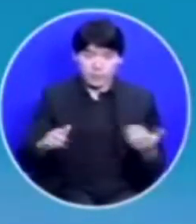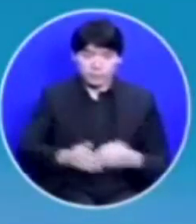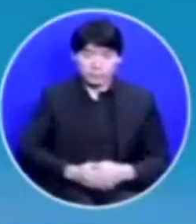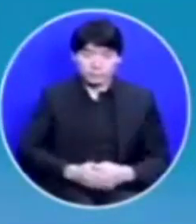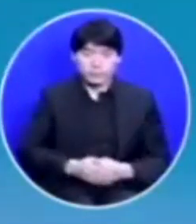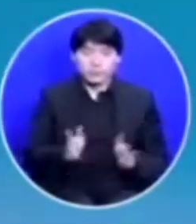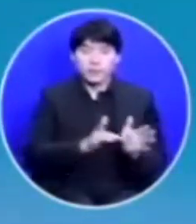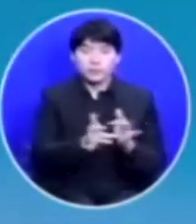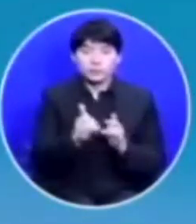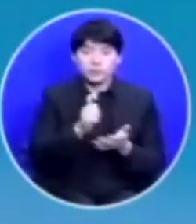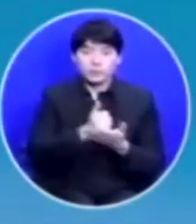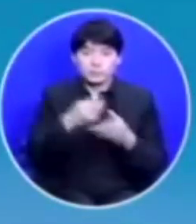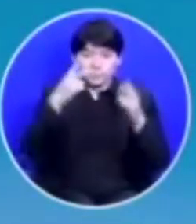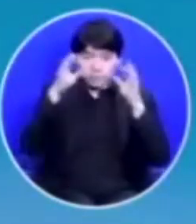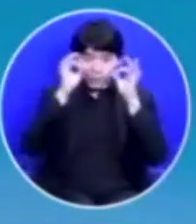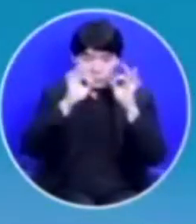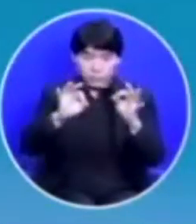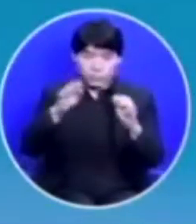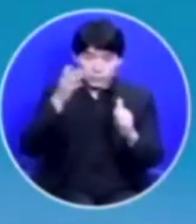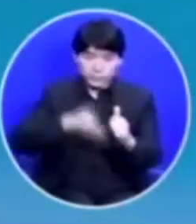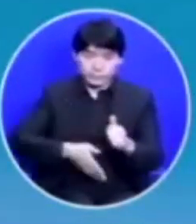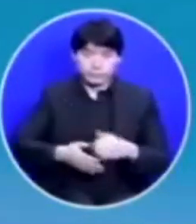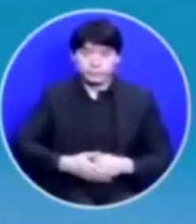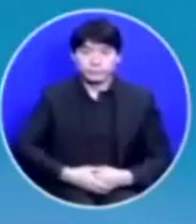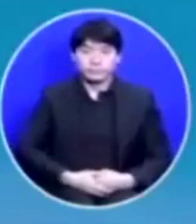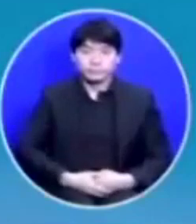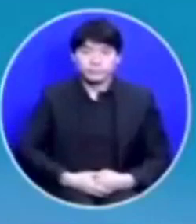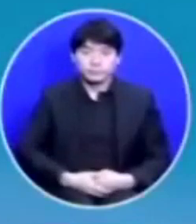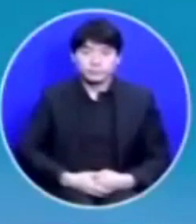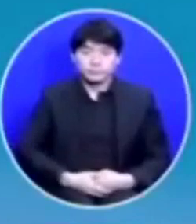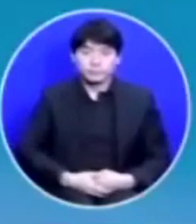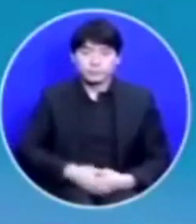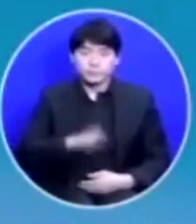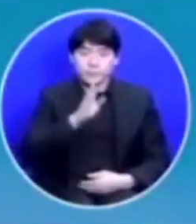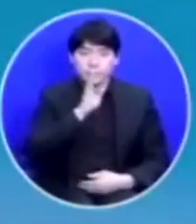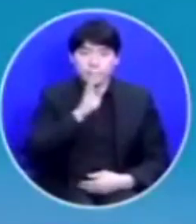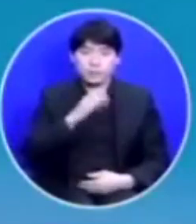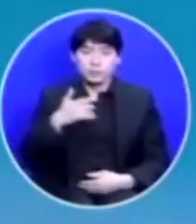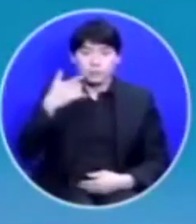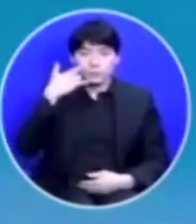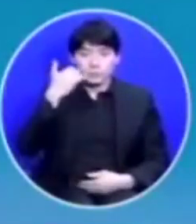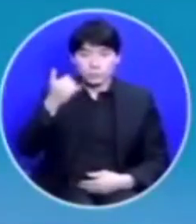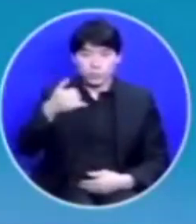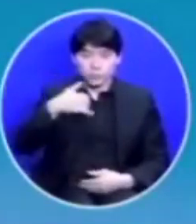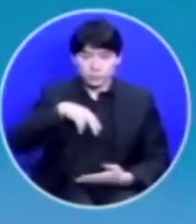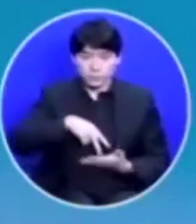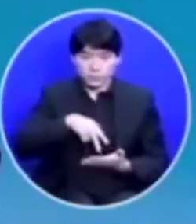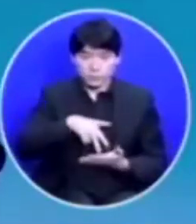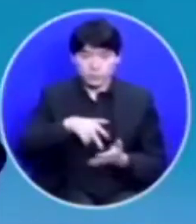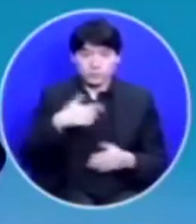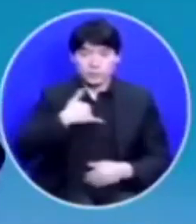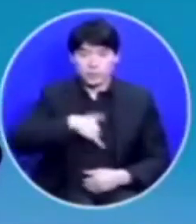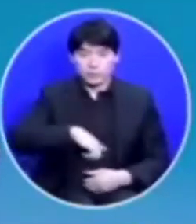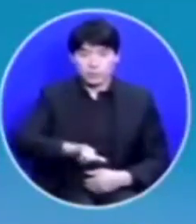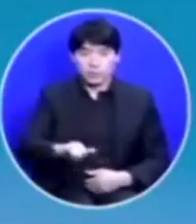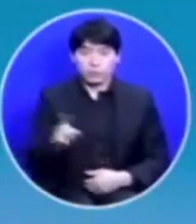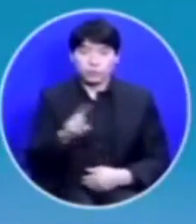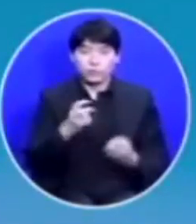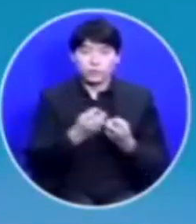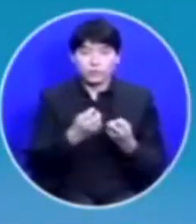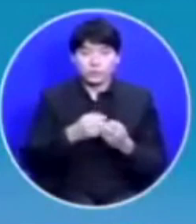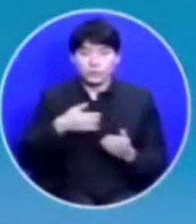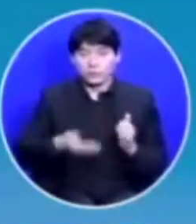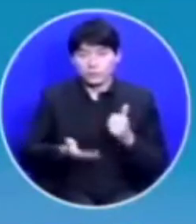예수님 바라보아야 합니다 사실 부모 입장에서 자녀를 어떻게 길을 까